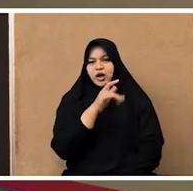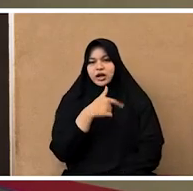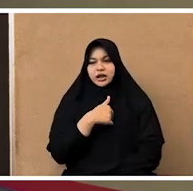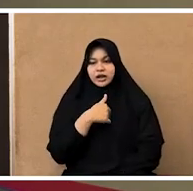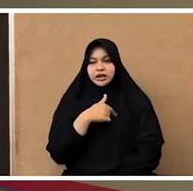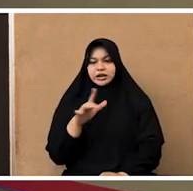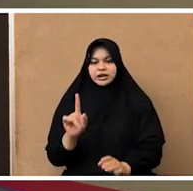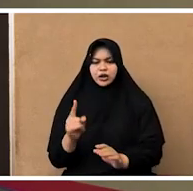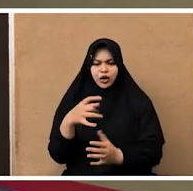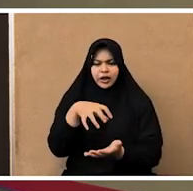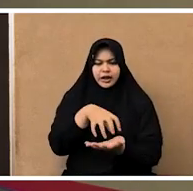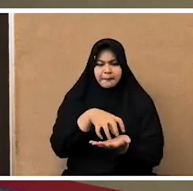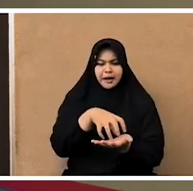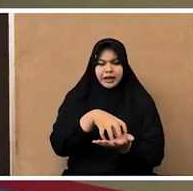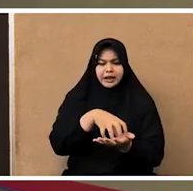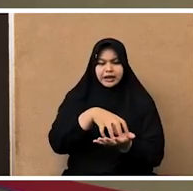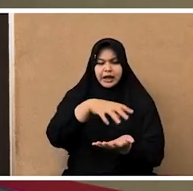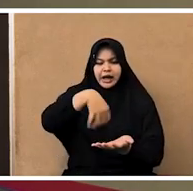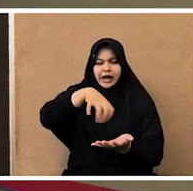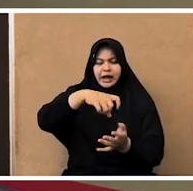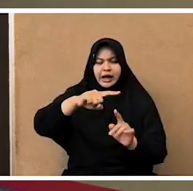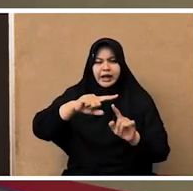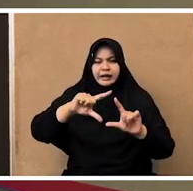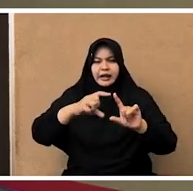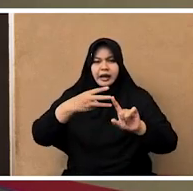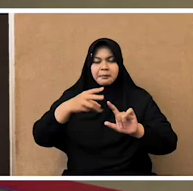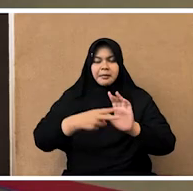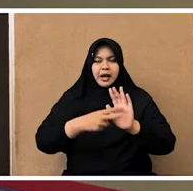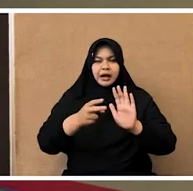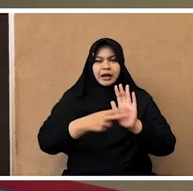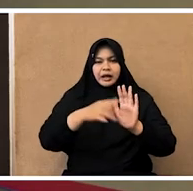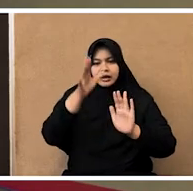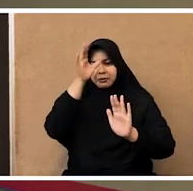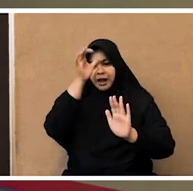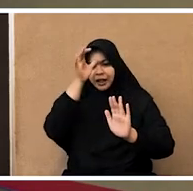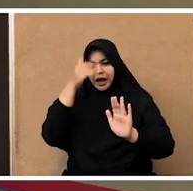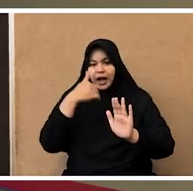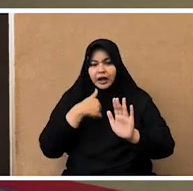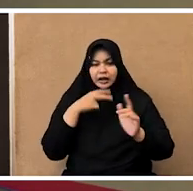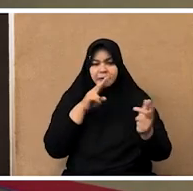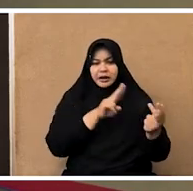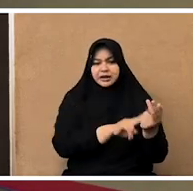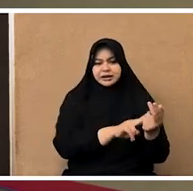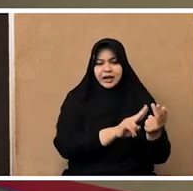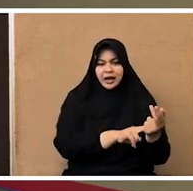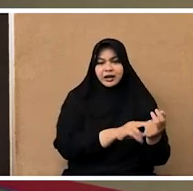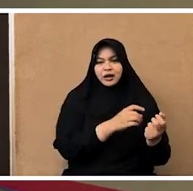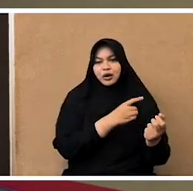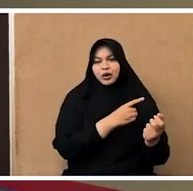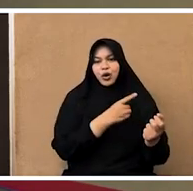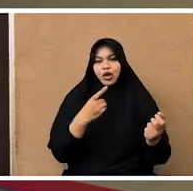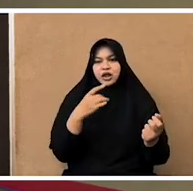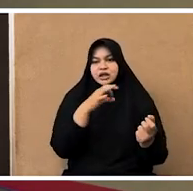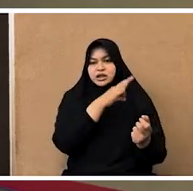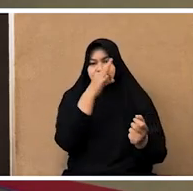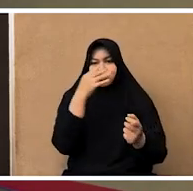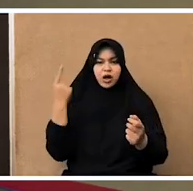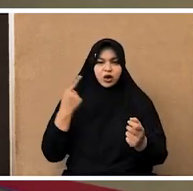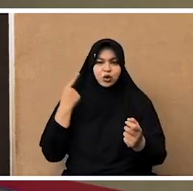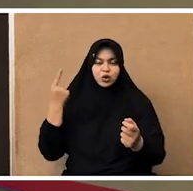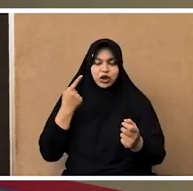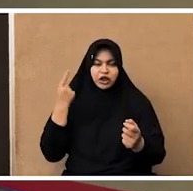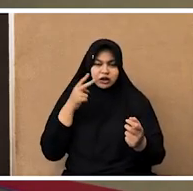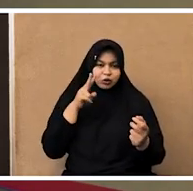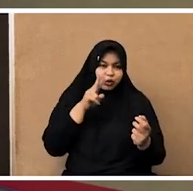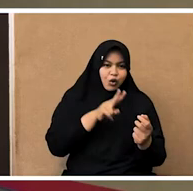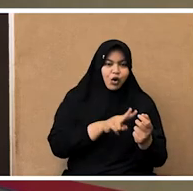Tabanan di Bali itu ada pengecekan psikiater rutin dan dia kerja sama dengan salah satu universitas di Bali gitu dengan rutin Kemudian untuk